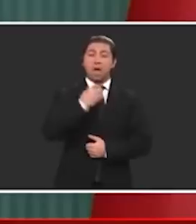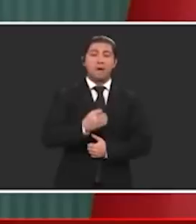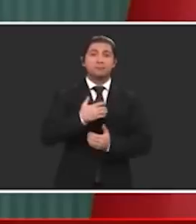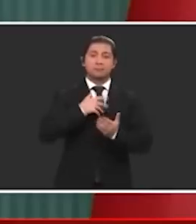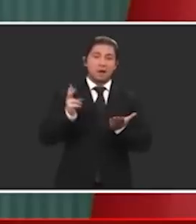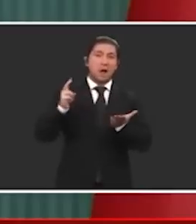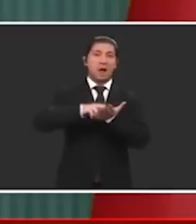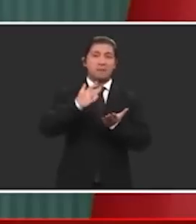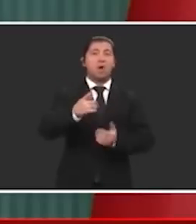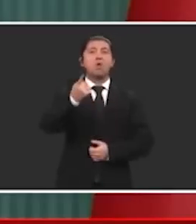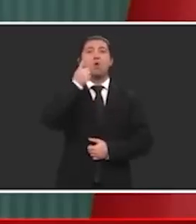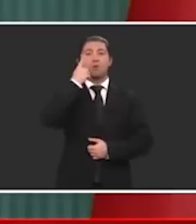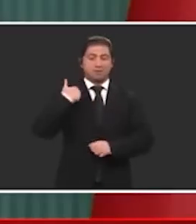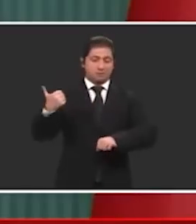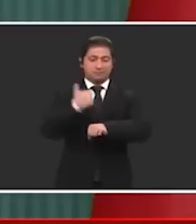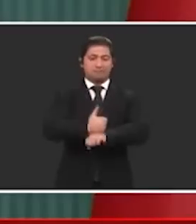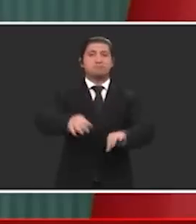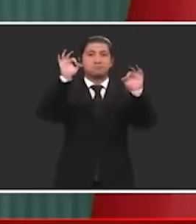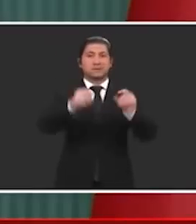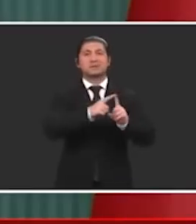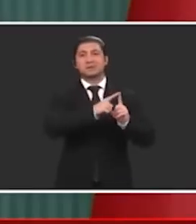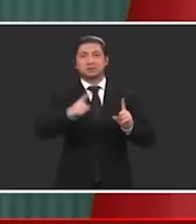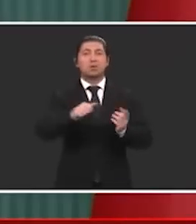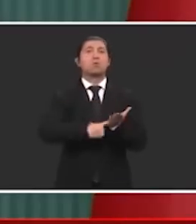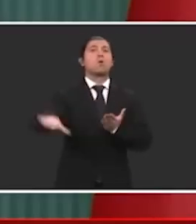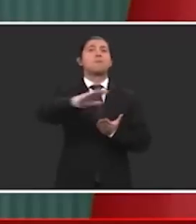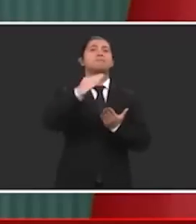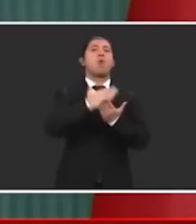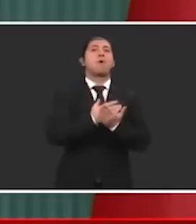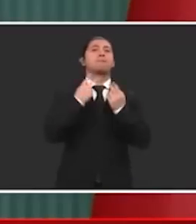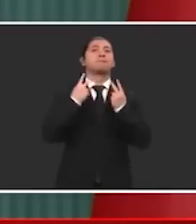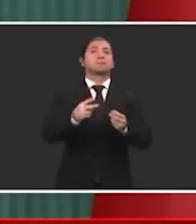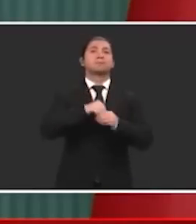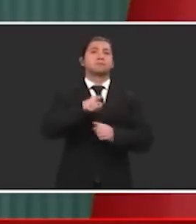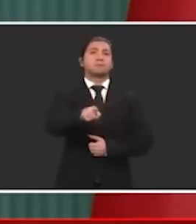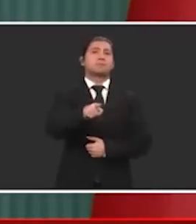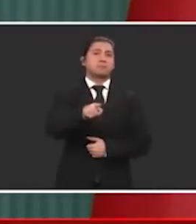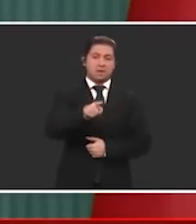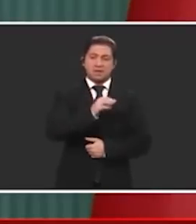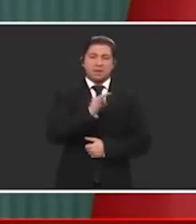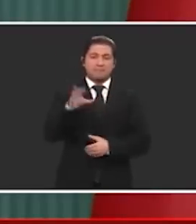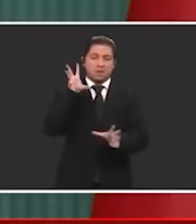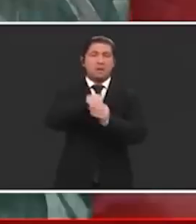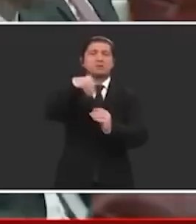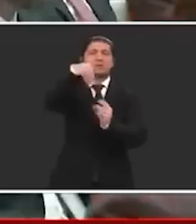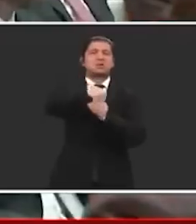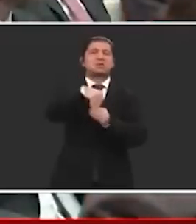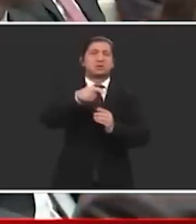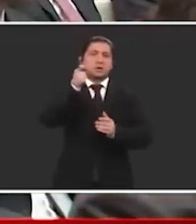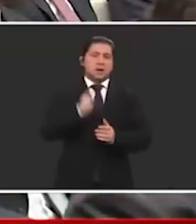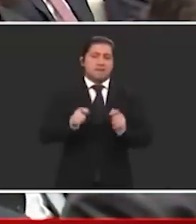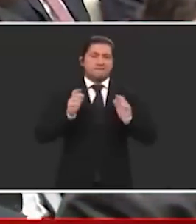kalkınma hükümete geldiğimizden beri tüm programlarımızın esasını oluşturmuştur.